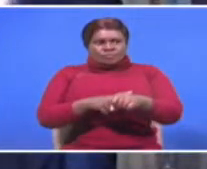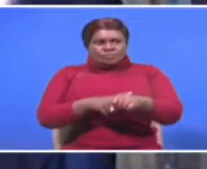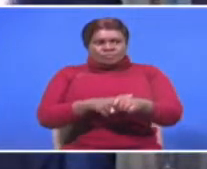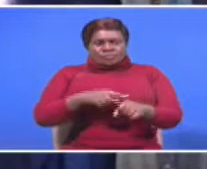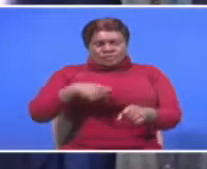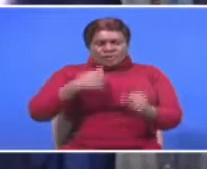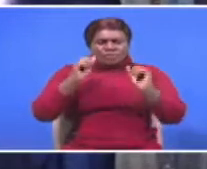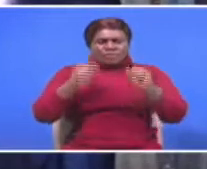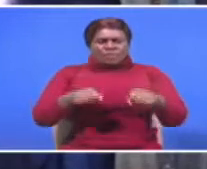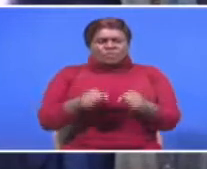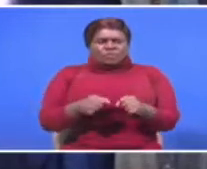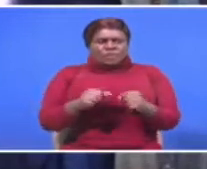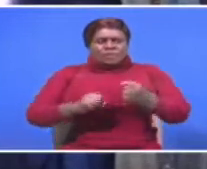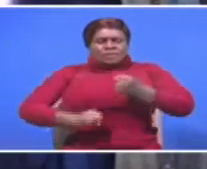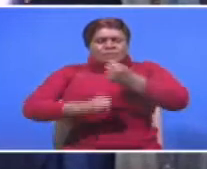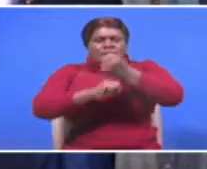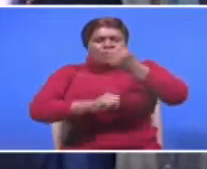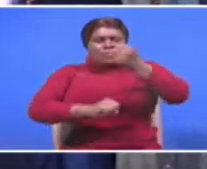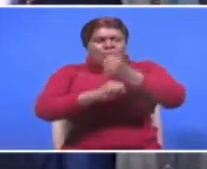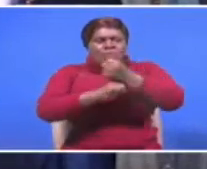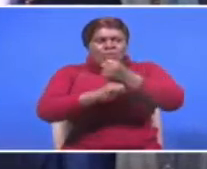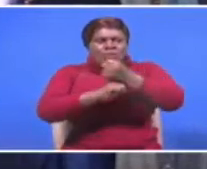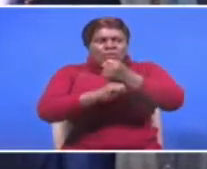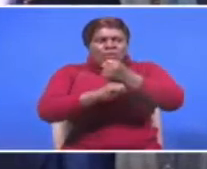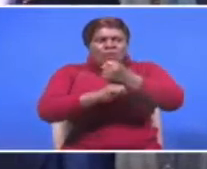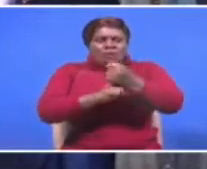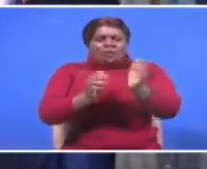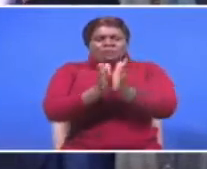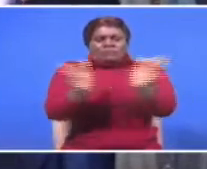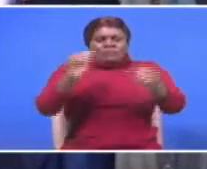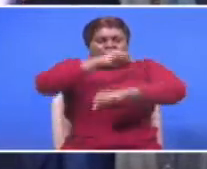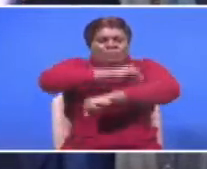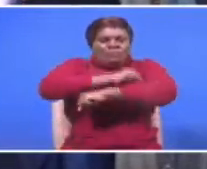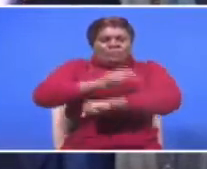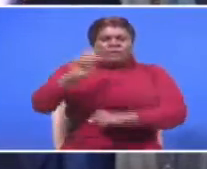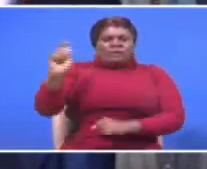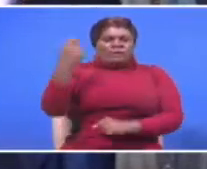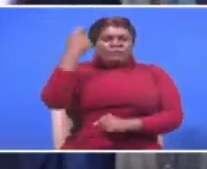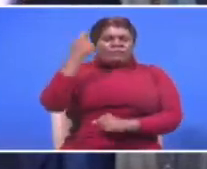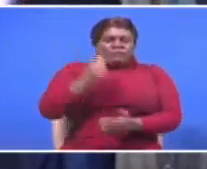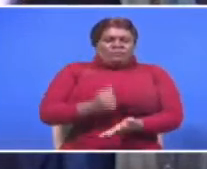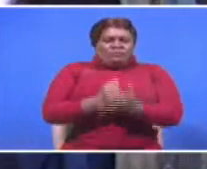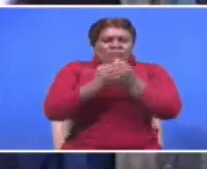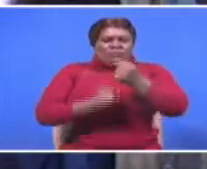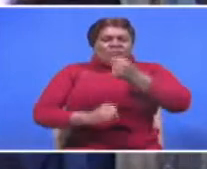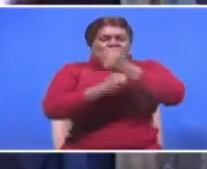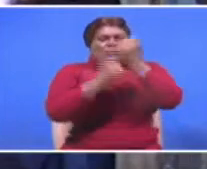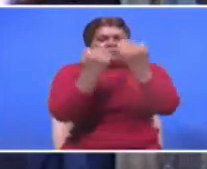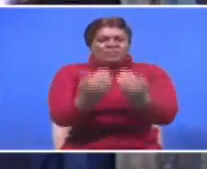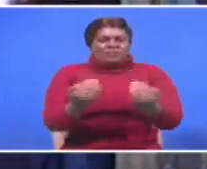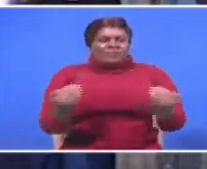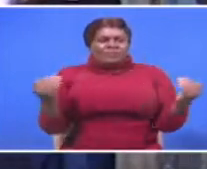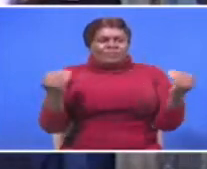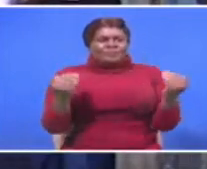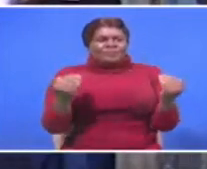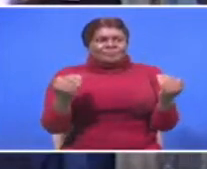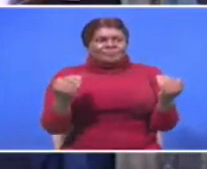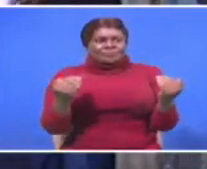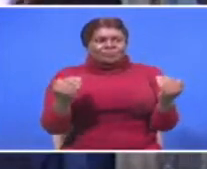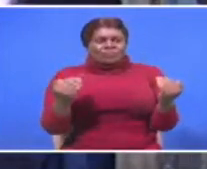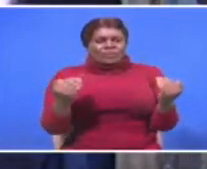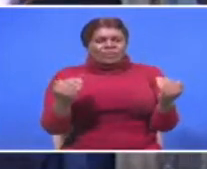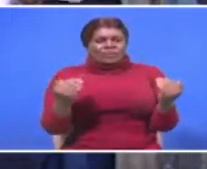we support, we partner with schools in Kenya to help support the children.